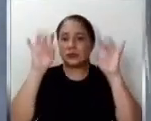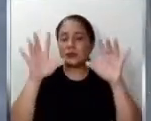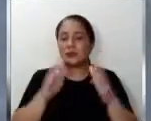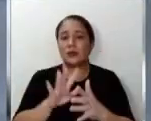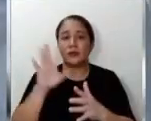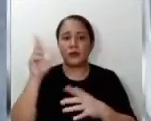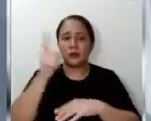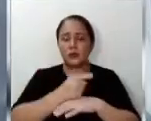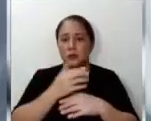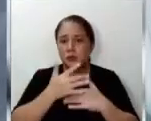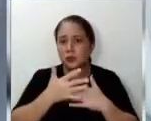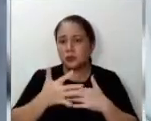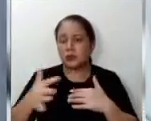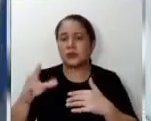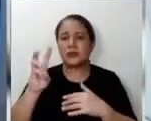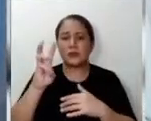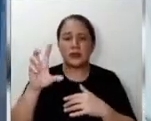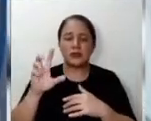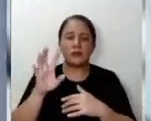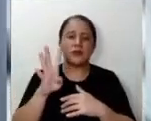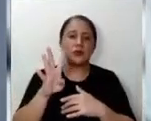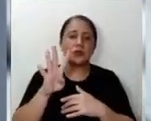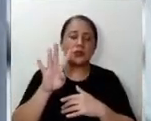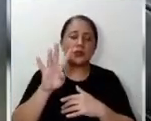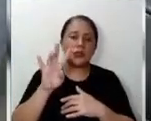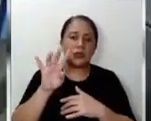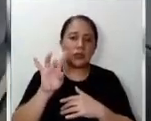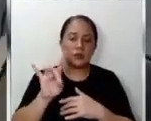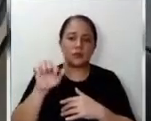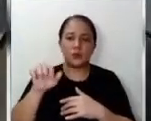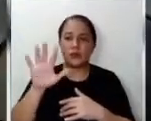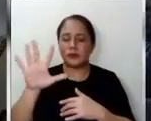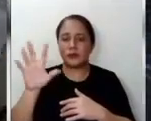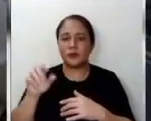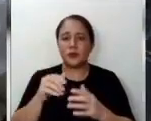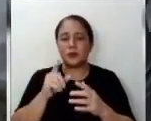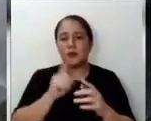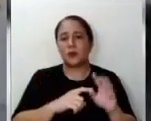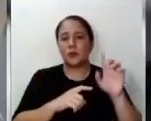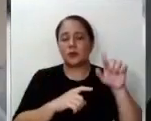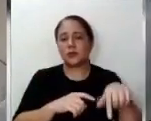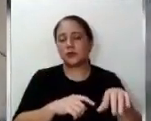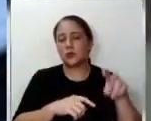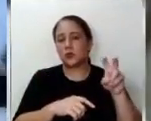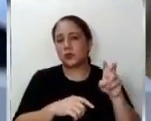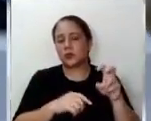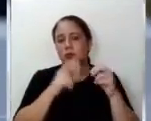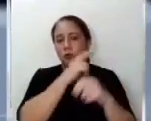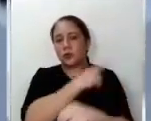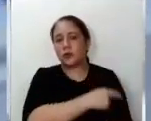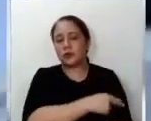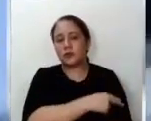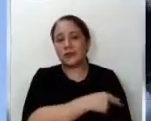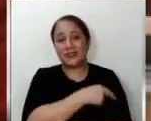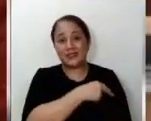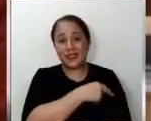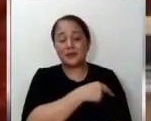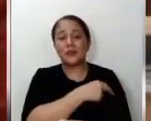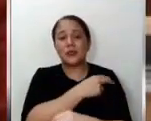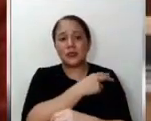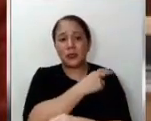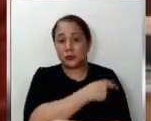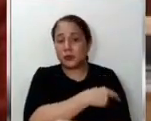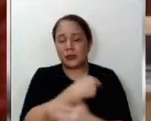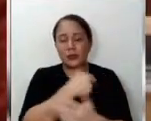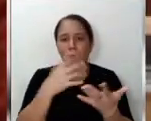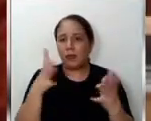halos 600 o 48.5% ng mahigit 1,200 na ospital sa bansa walang bagong COVID-19 admission.